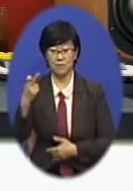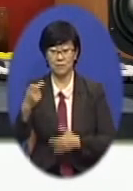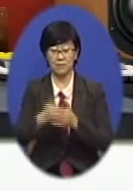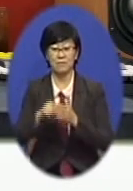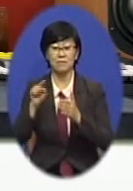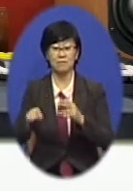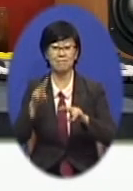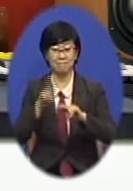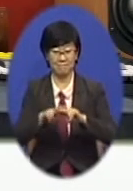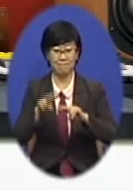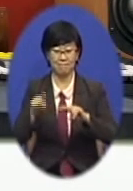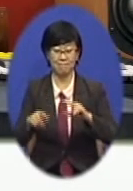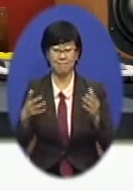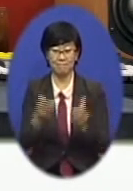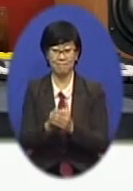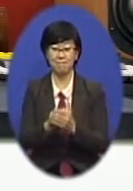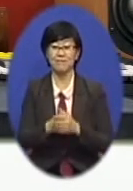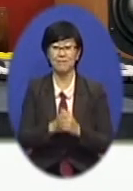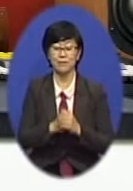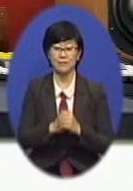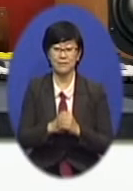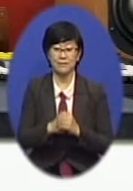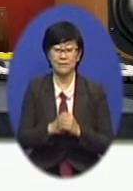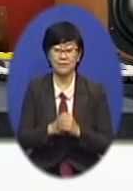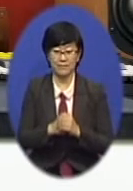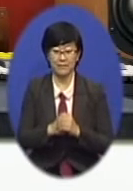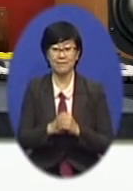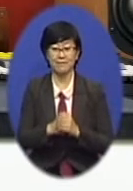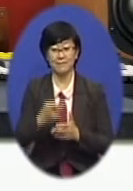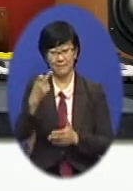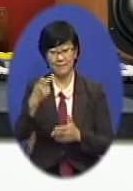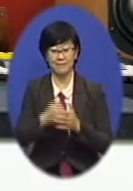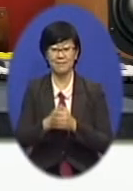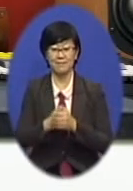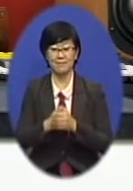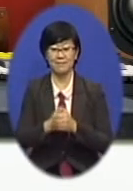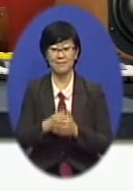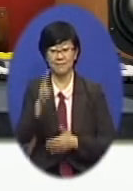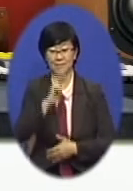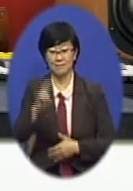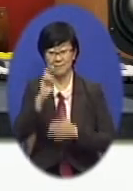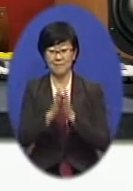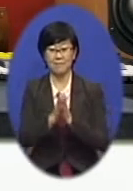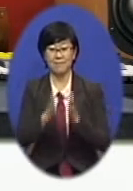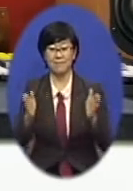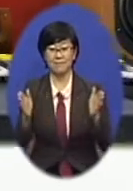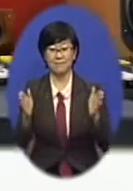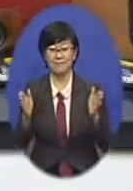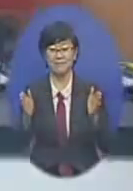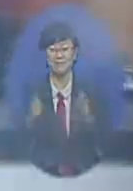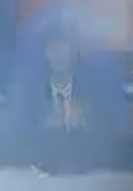우물정자 눌러주세요. 자, 누르시고. 네, 12번입니다. 자, 음악 드리겠습니다. 음악